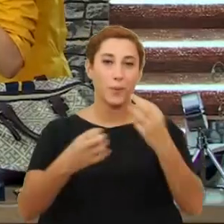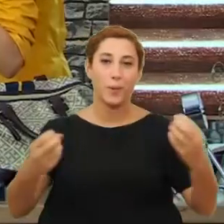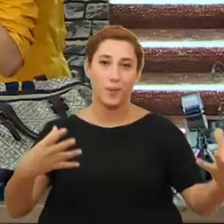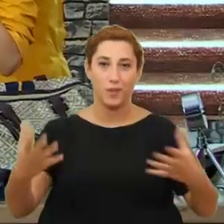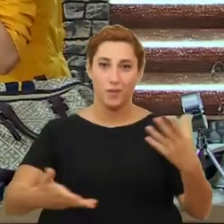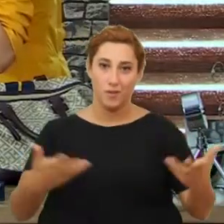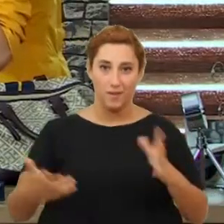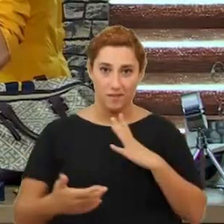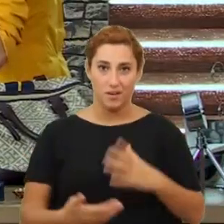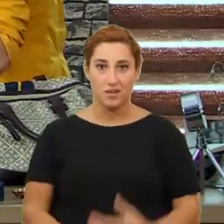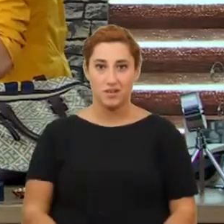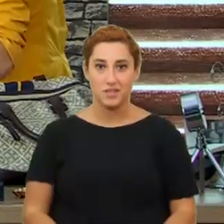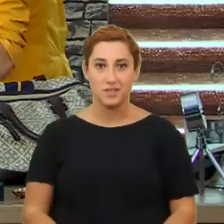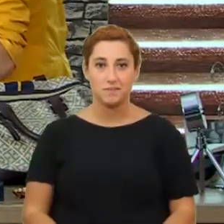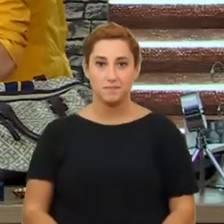güller var diyorsun yani.